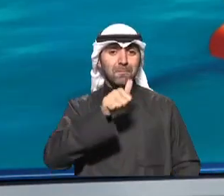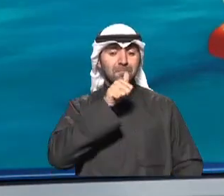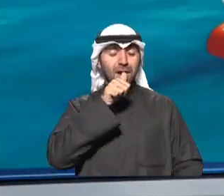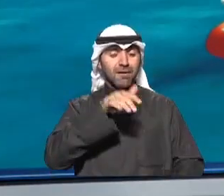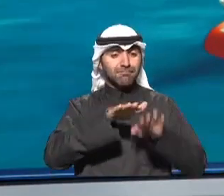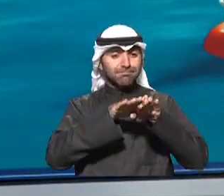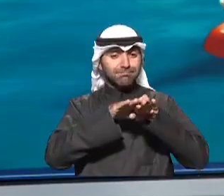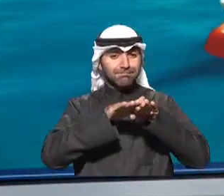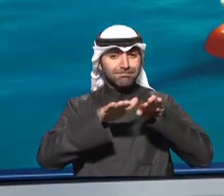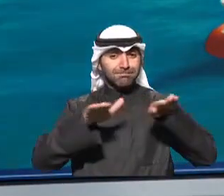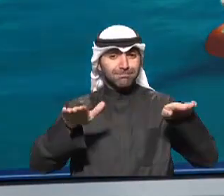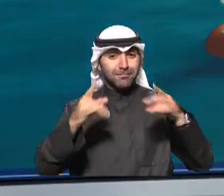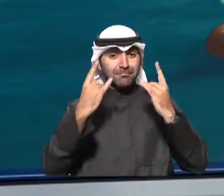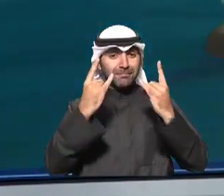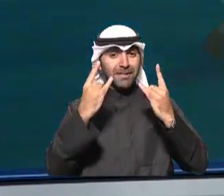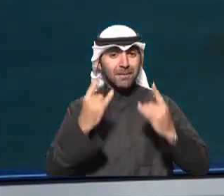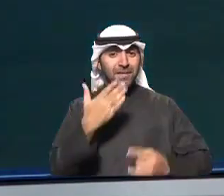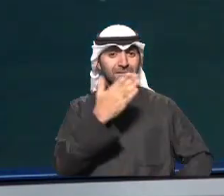ارتفاع الموج ما بين